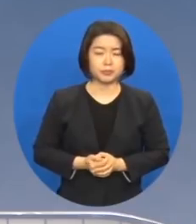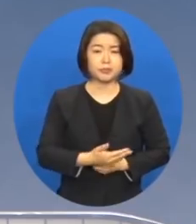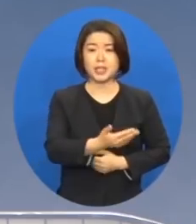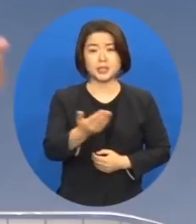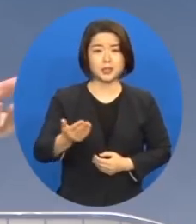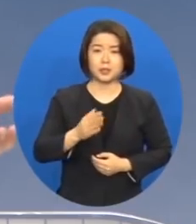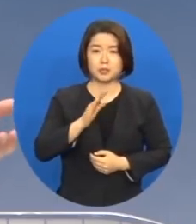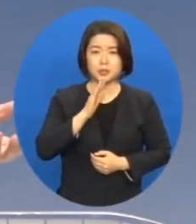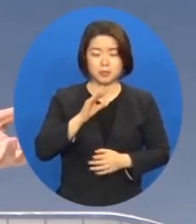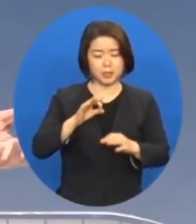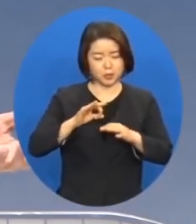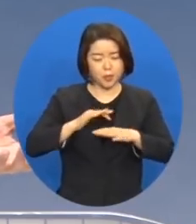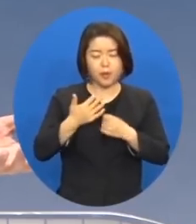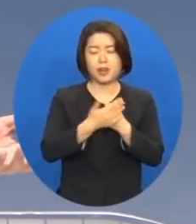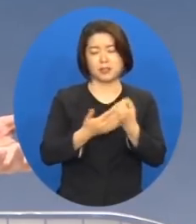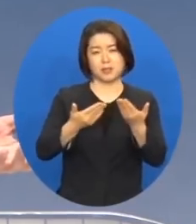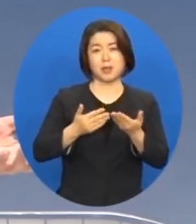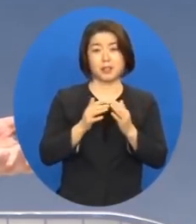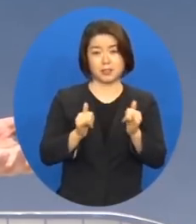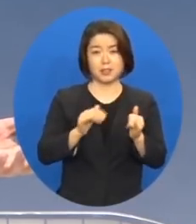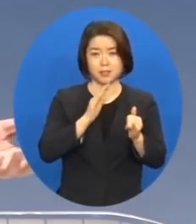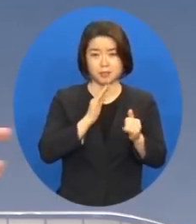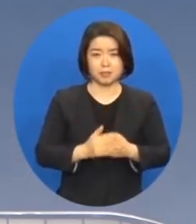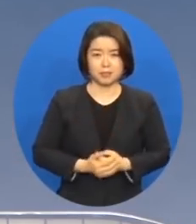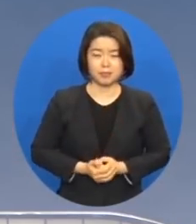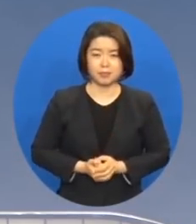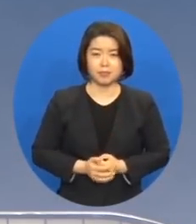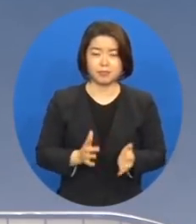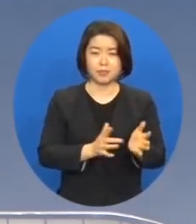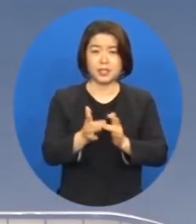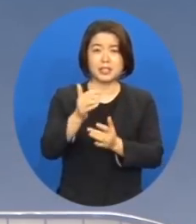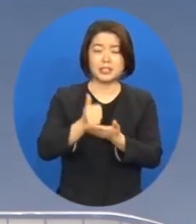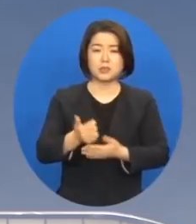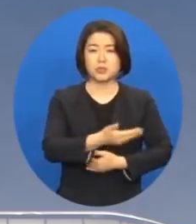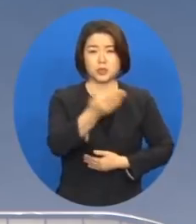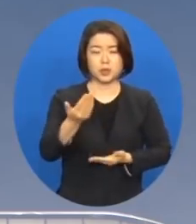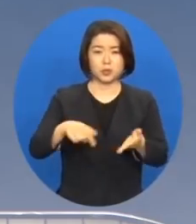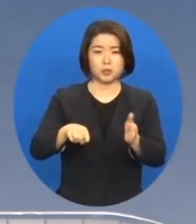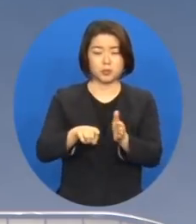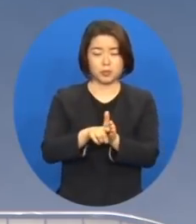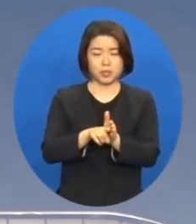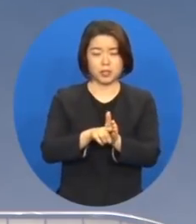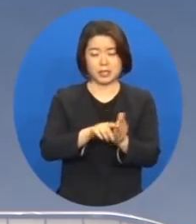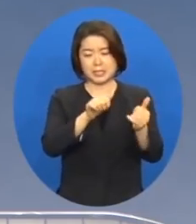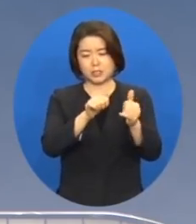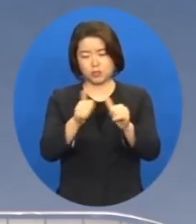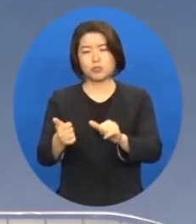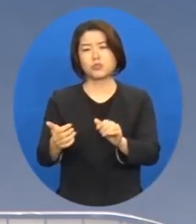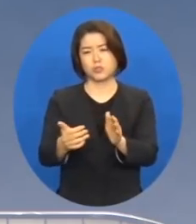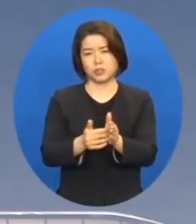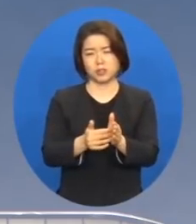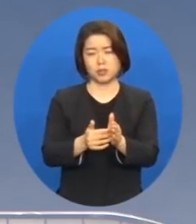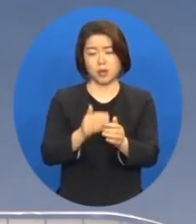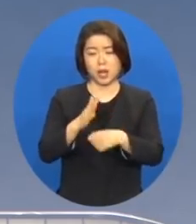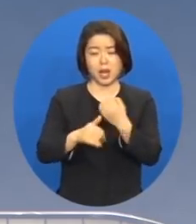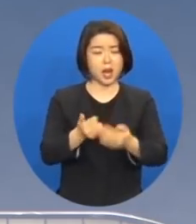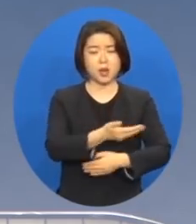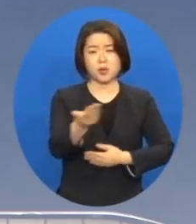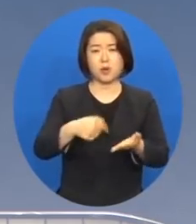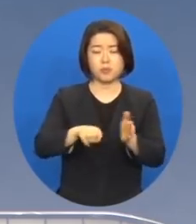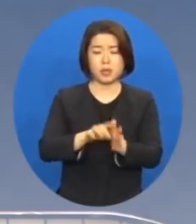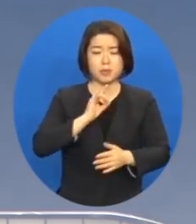여러분은 정말 놀라운 은혜를 받은 사람이에요. 예수님이 여러분 위해 십자가에 죽으셨어요. 하나님은 여러분 위해 독생자를